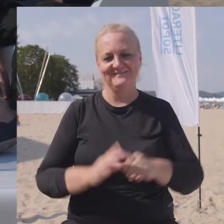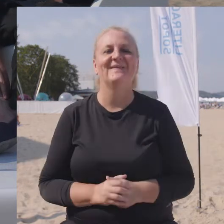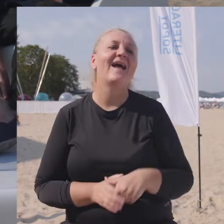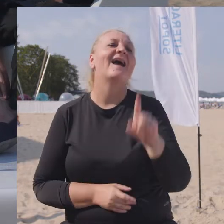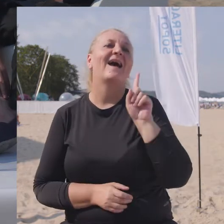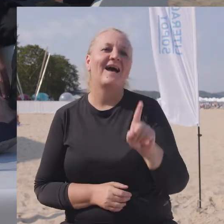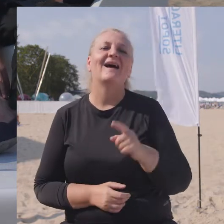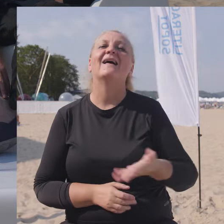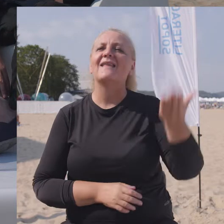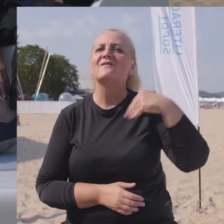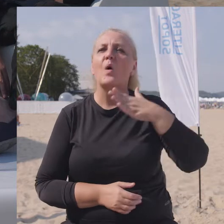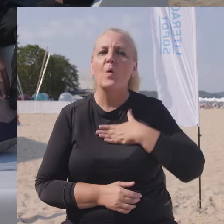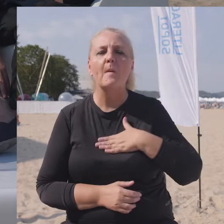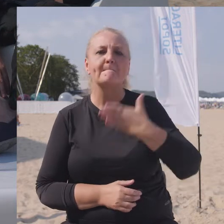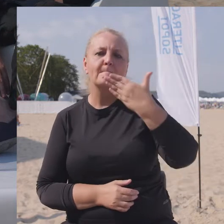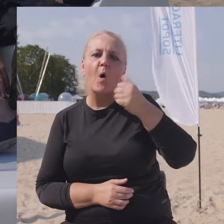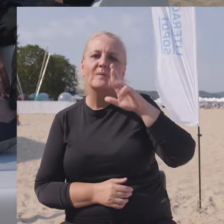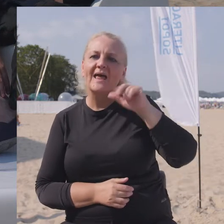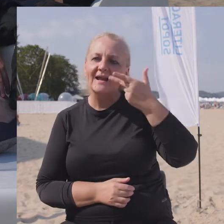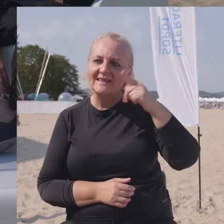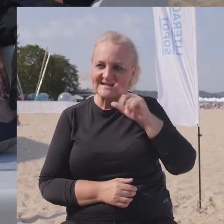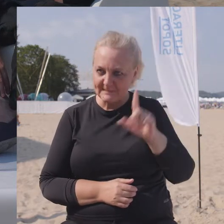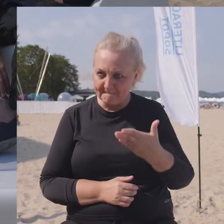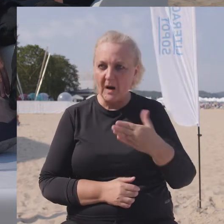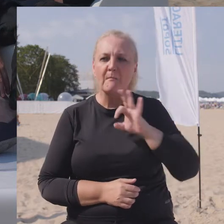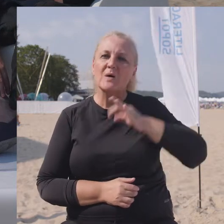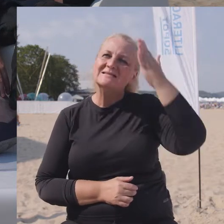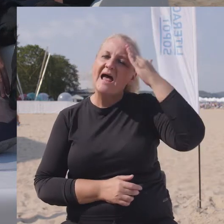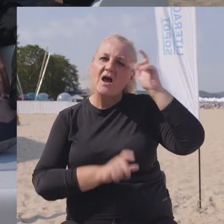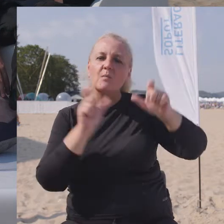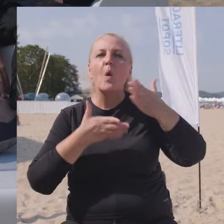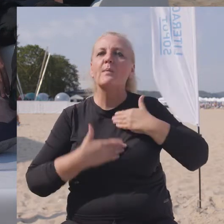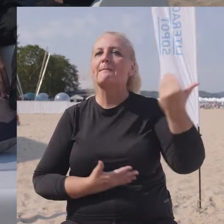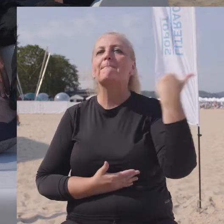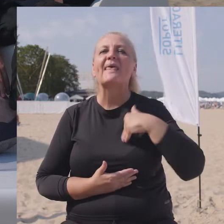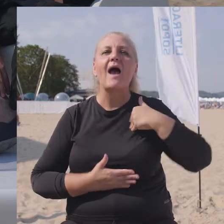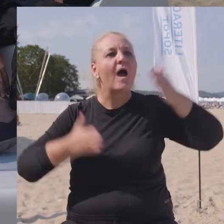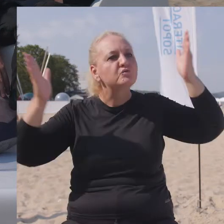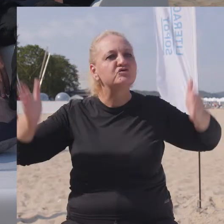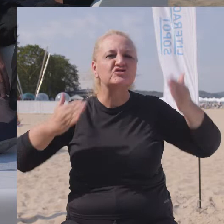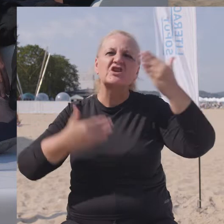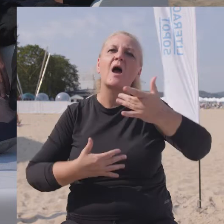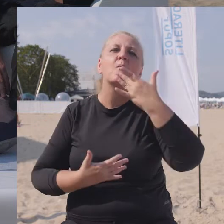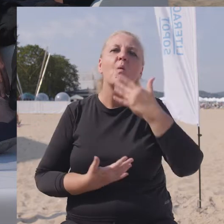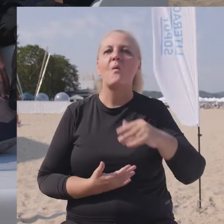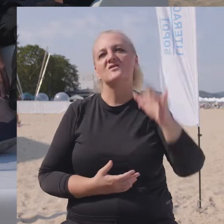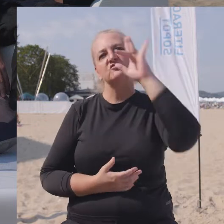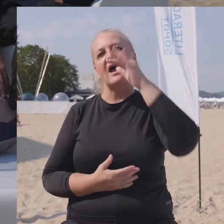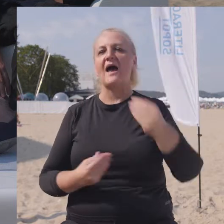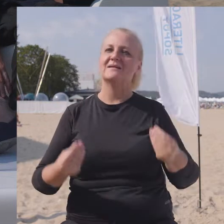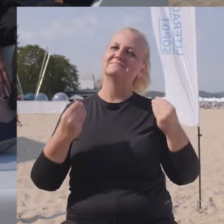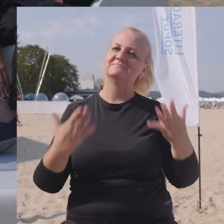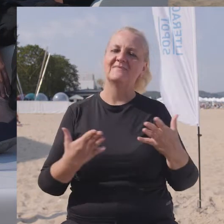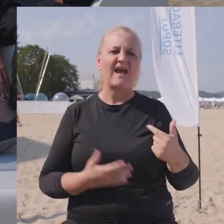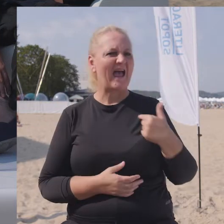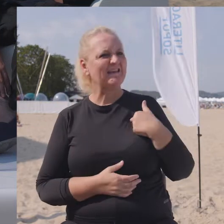Bardzo chciałam kiedyś polubić modernizm. Wszyscy moi znajomi uwielbiają białe ściany. Uważają, że szare jest eleganckie. Niestety